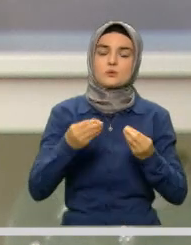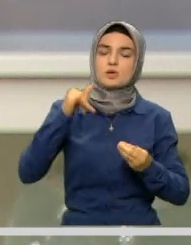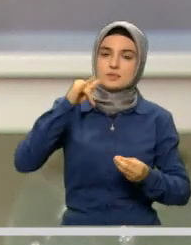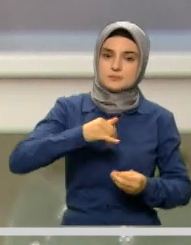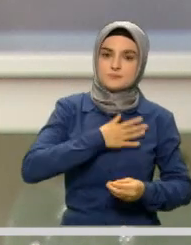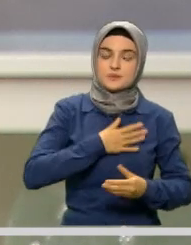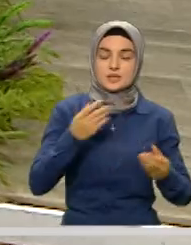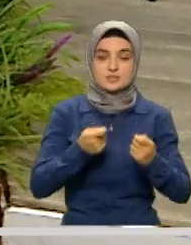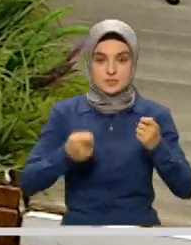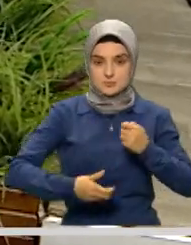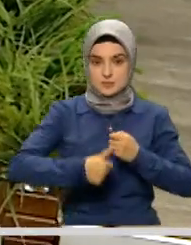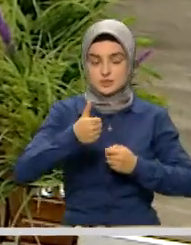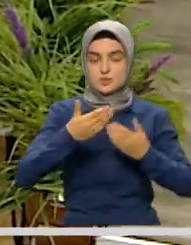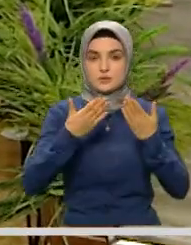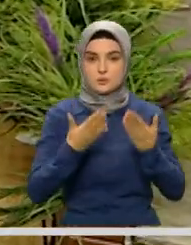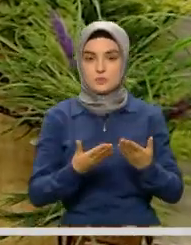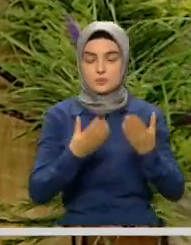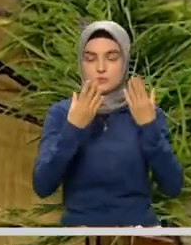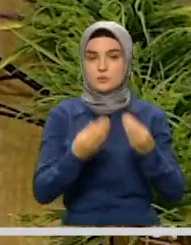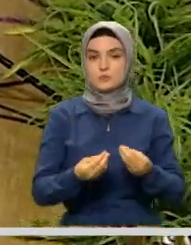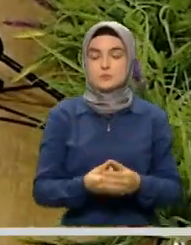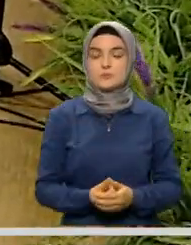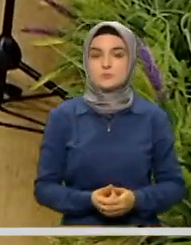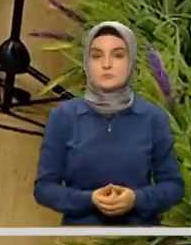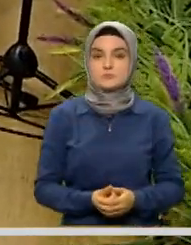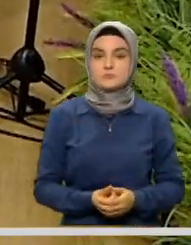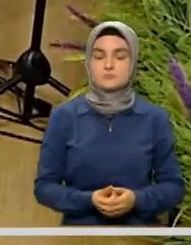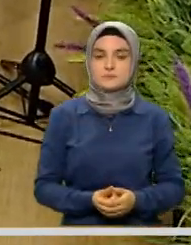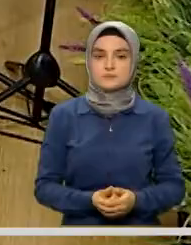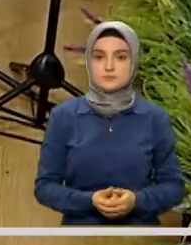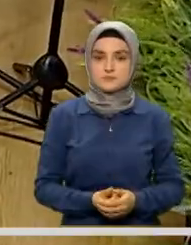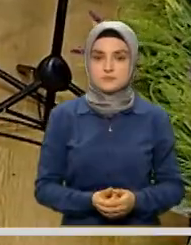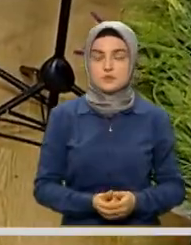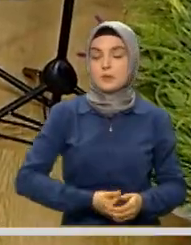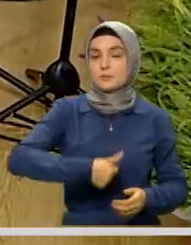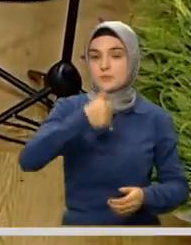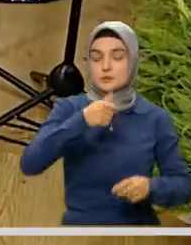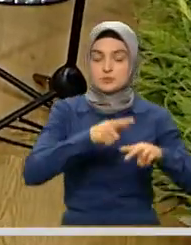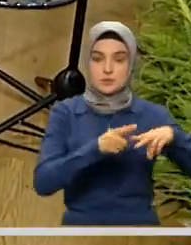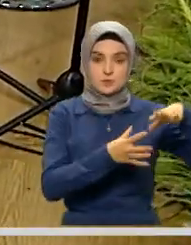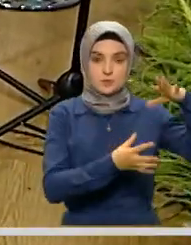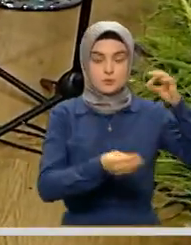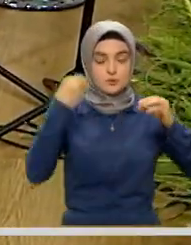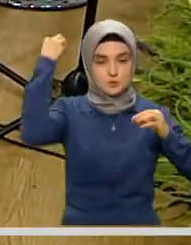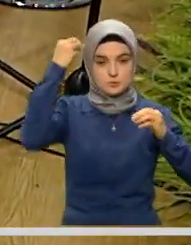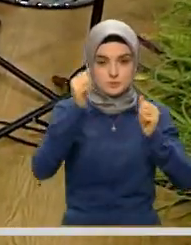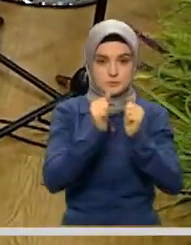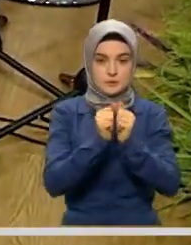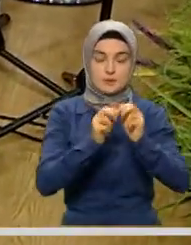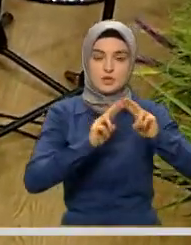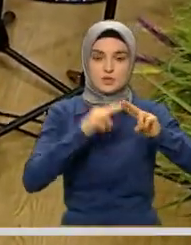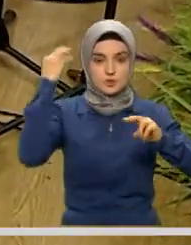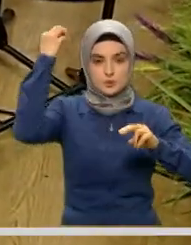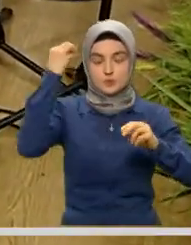İşleri Başkanlığı olarak da muhterem Diyanet İşleri Başkanımız Profesör Doktor Ali Erbaş hocamızın riyasetinde Kadir hocamızın